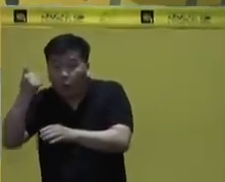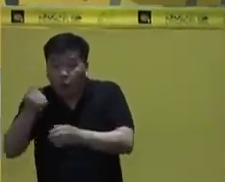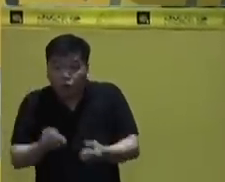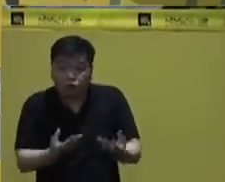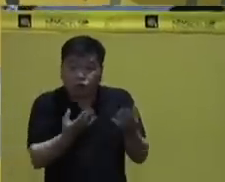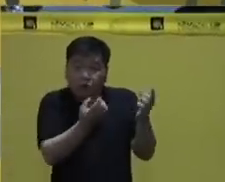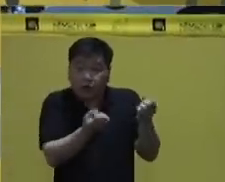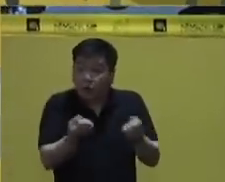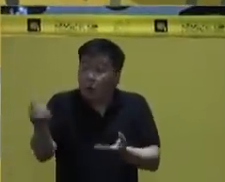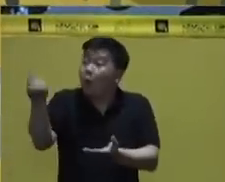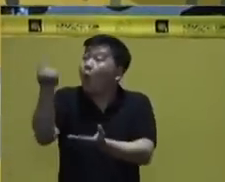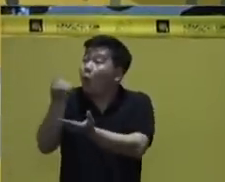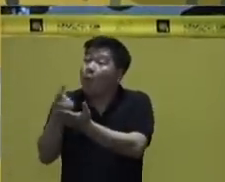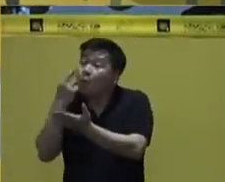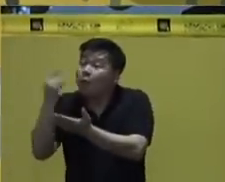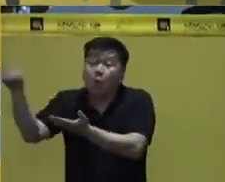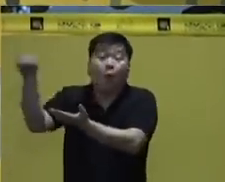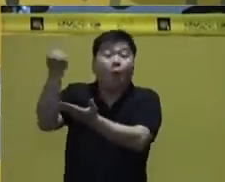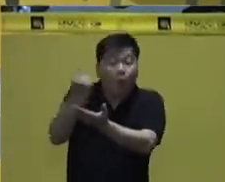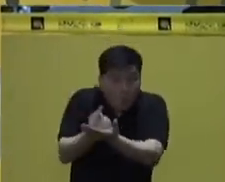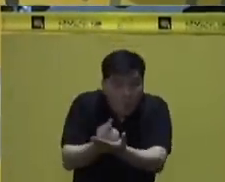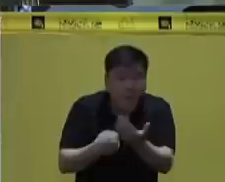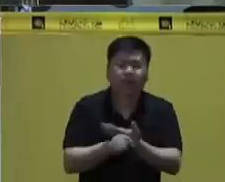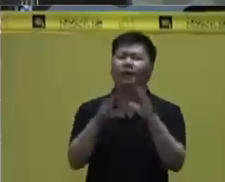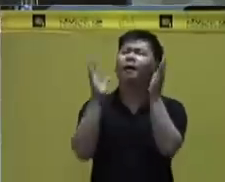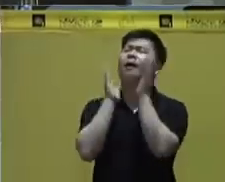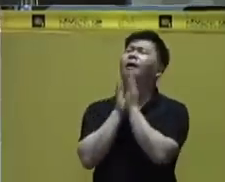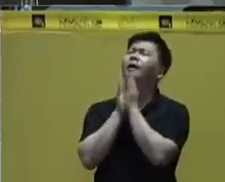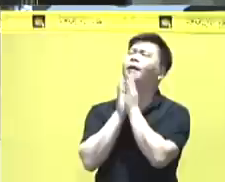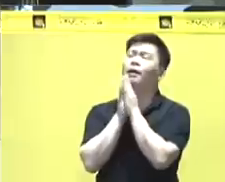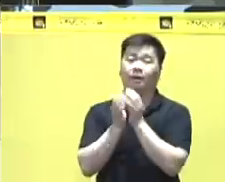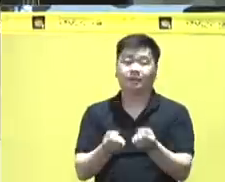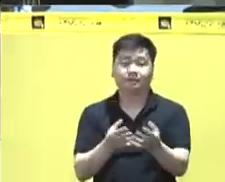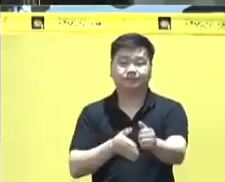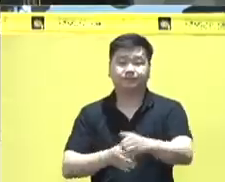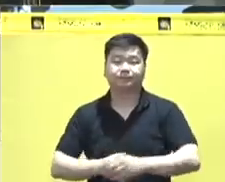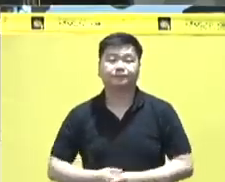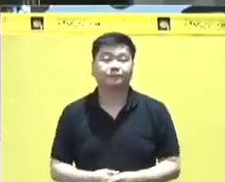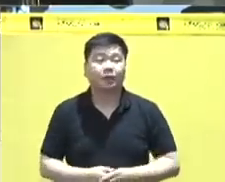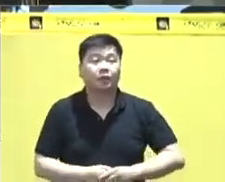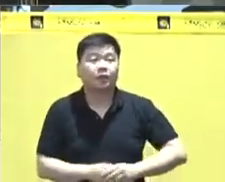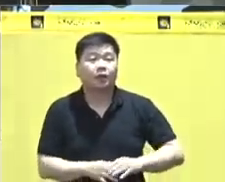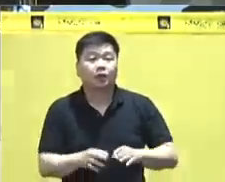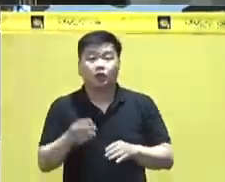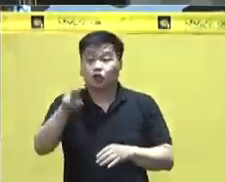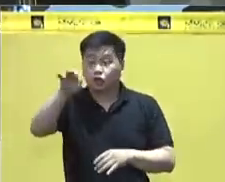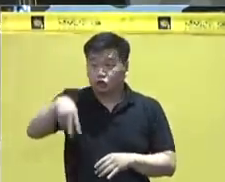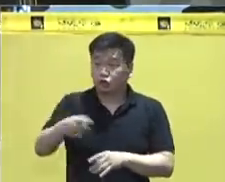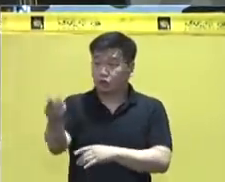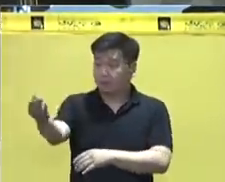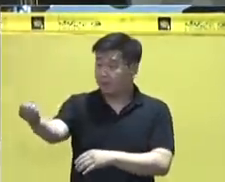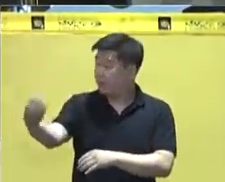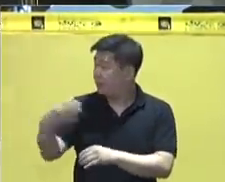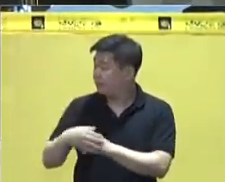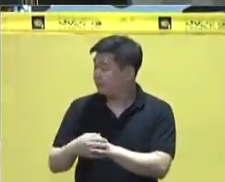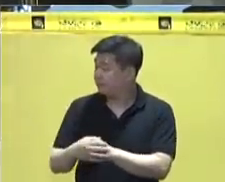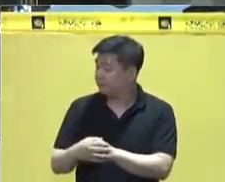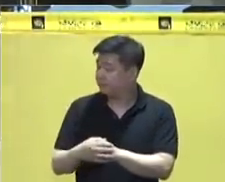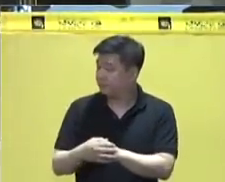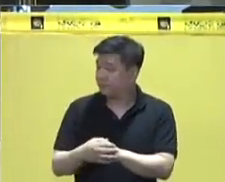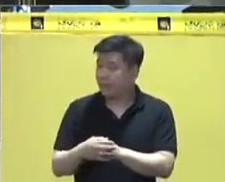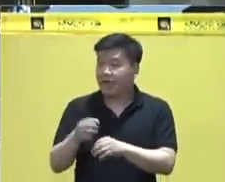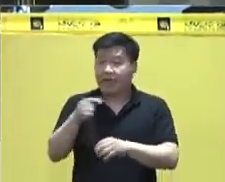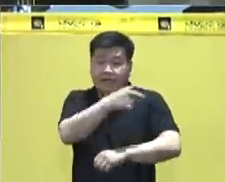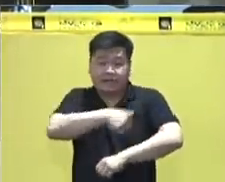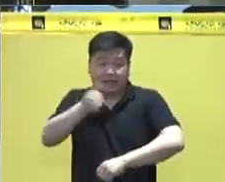되면 환영해 주시기 바랍니다. 아, 네. 아마 유시민 이사장님이 이사장